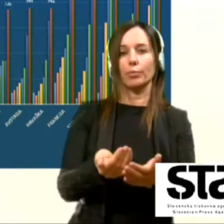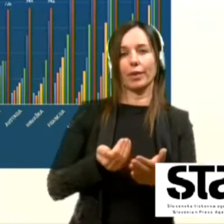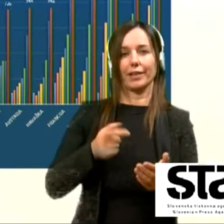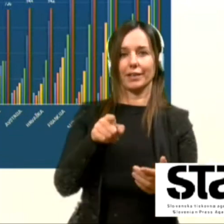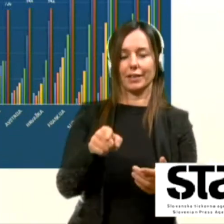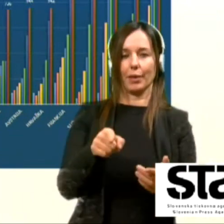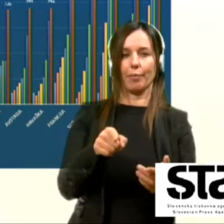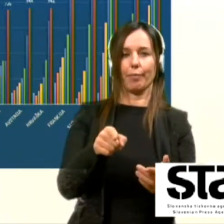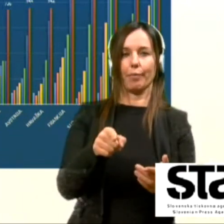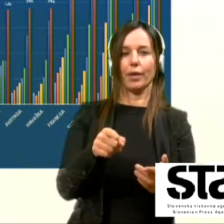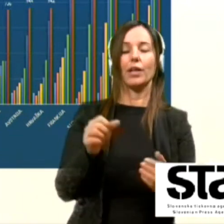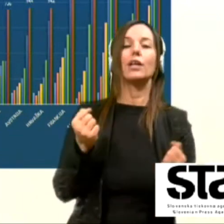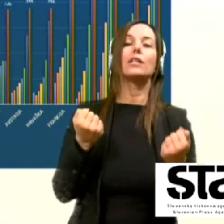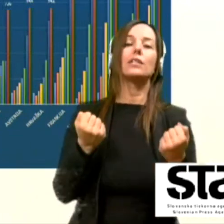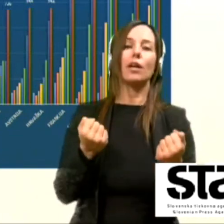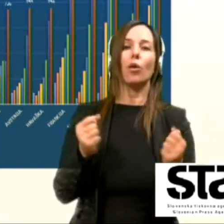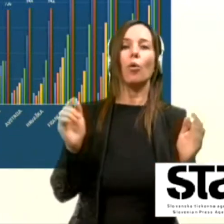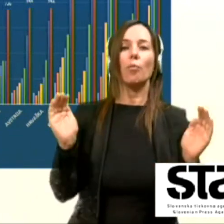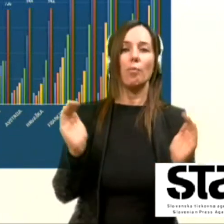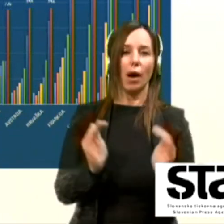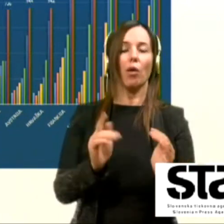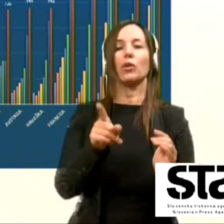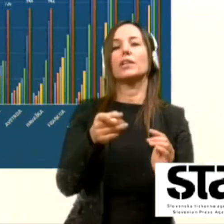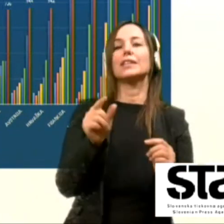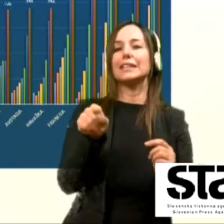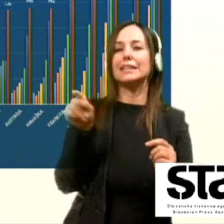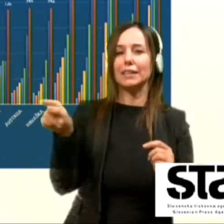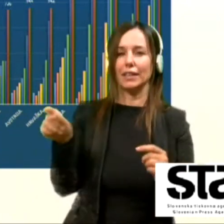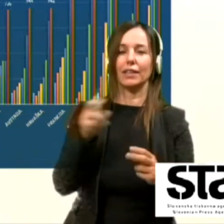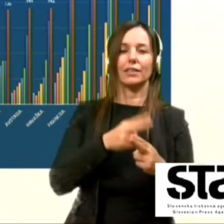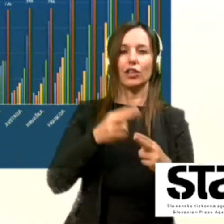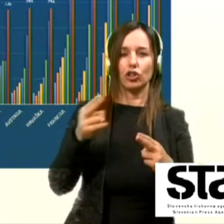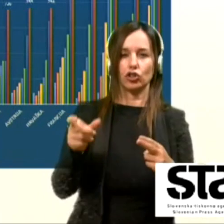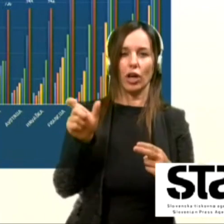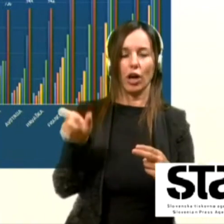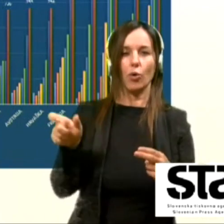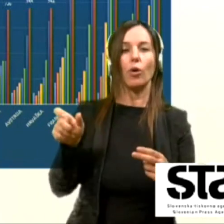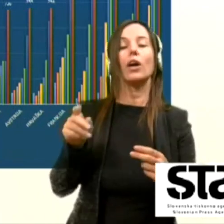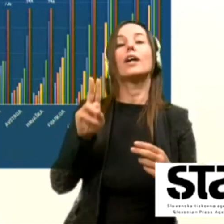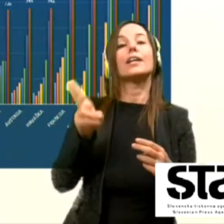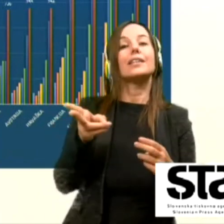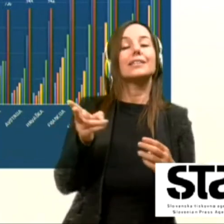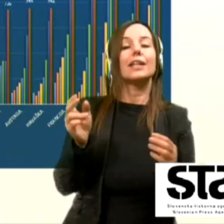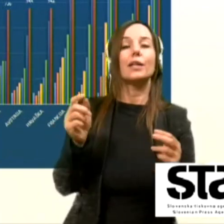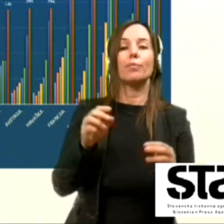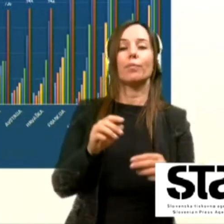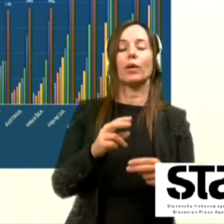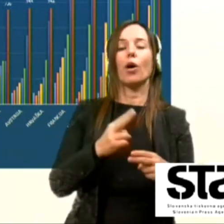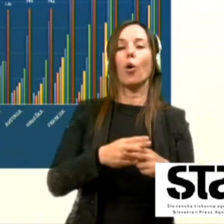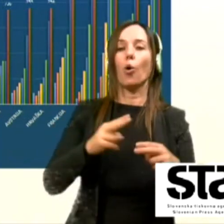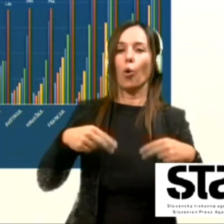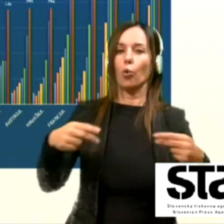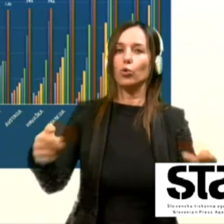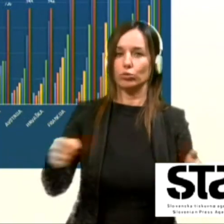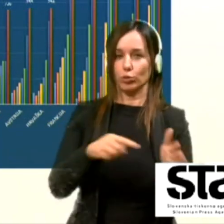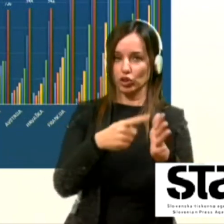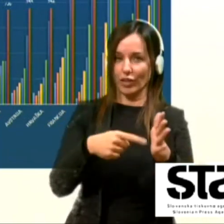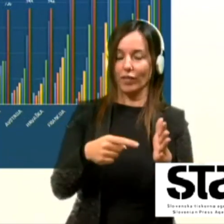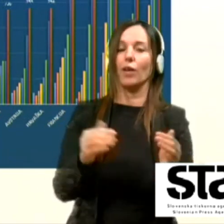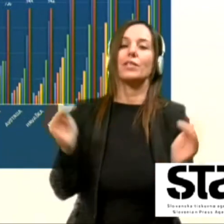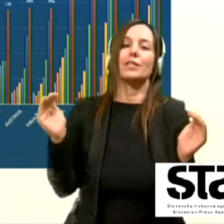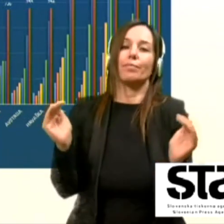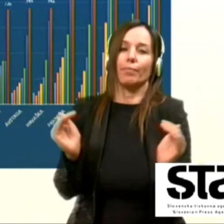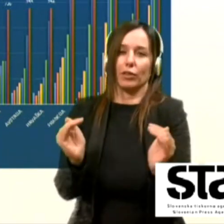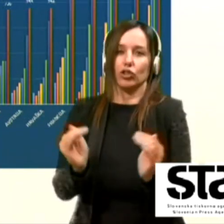predtem. Zelo malo je držav, ki bi se jim število okuženih že zniževalo. Našli boste